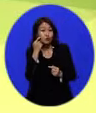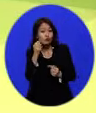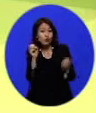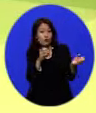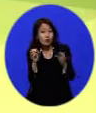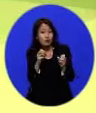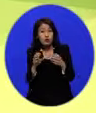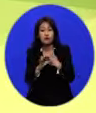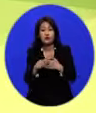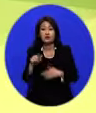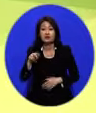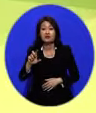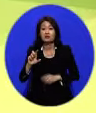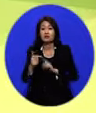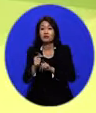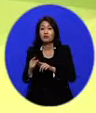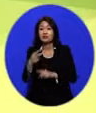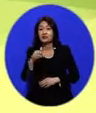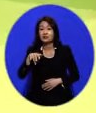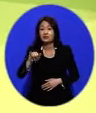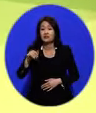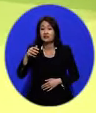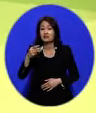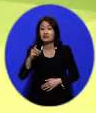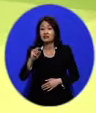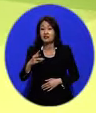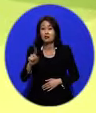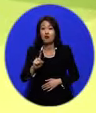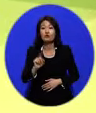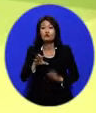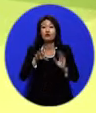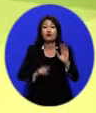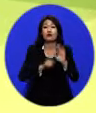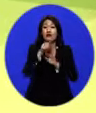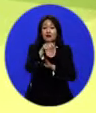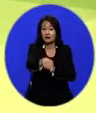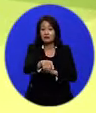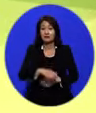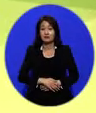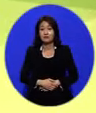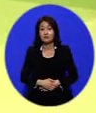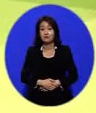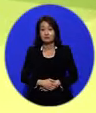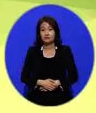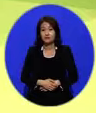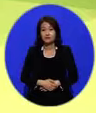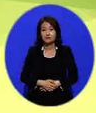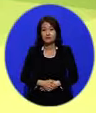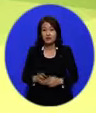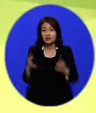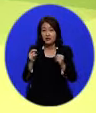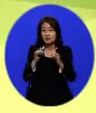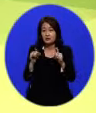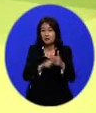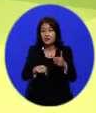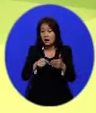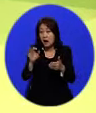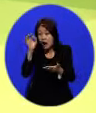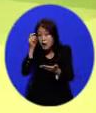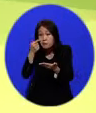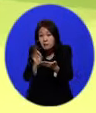저기 어디죠? 가산 디지털 어디 옷 많이 파는 데 있죠? 마리아홀 이런 데 가서 막 뭐죠? 그 많은 사람 속에서